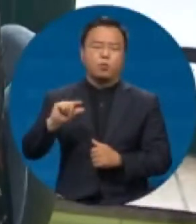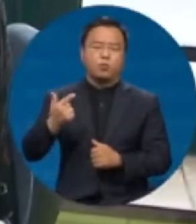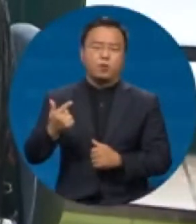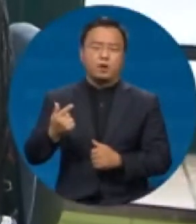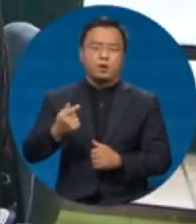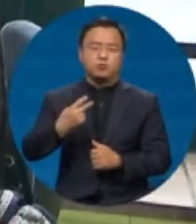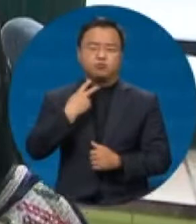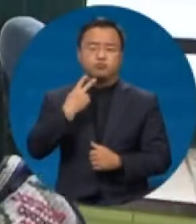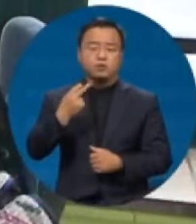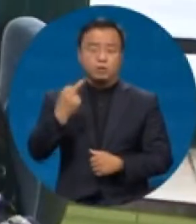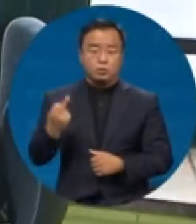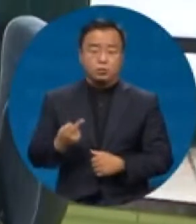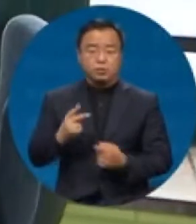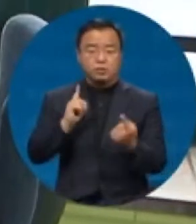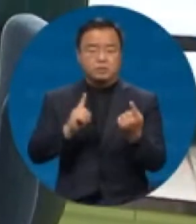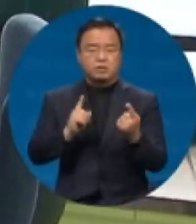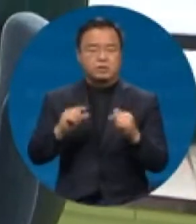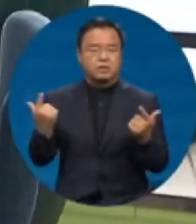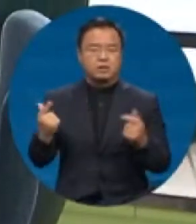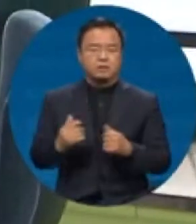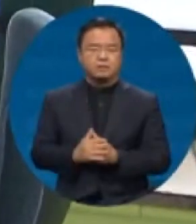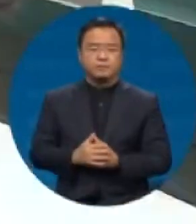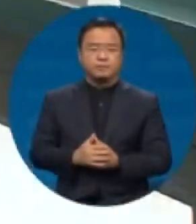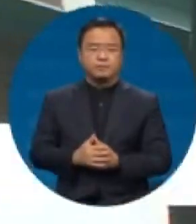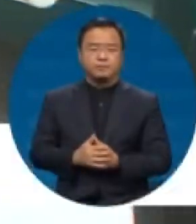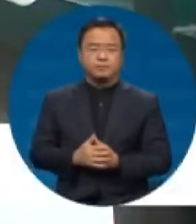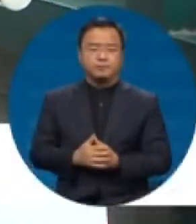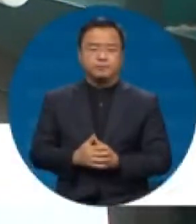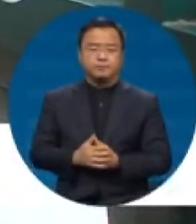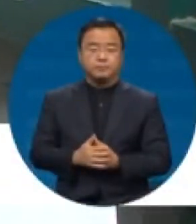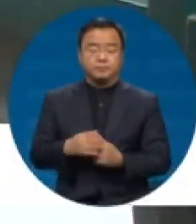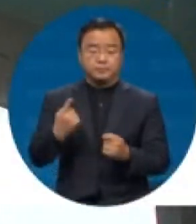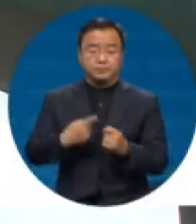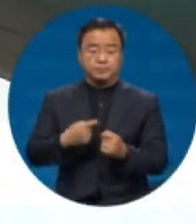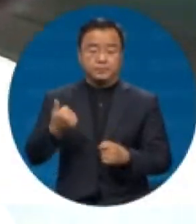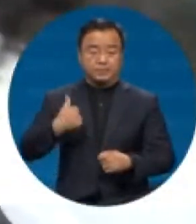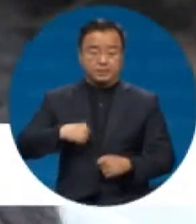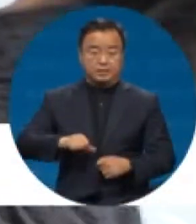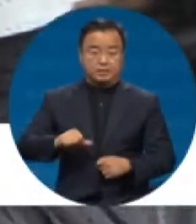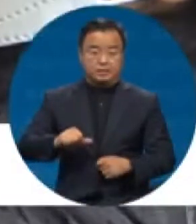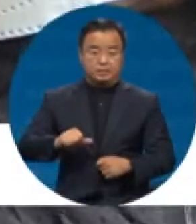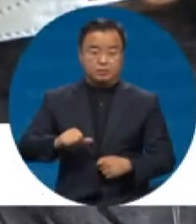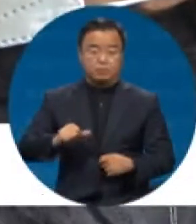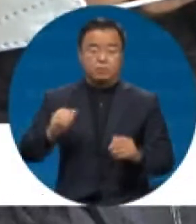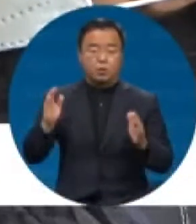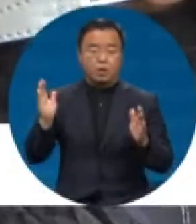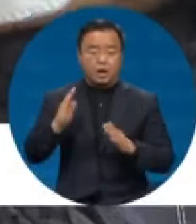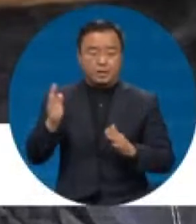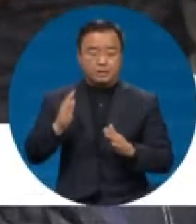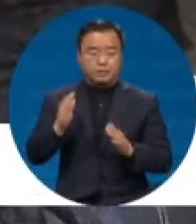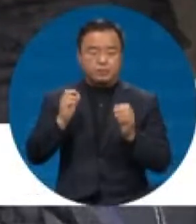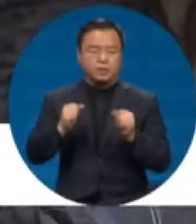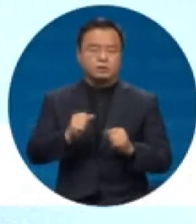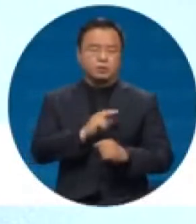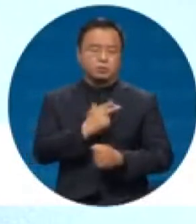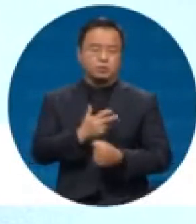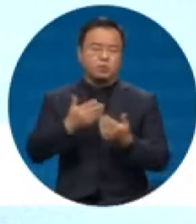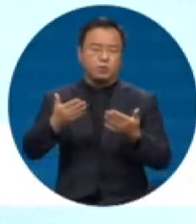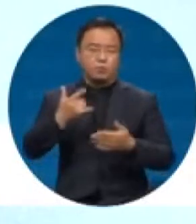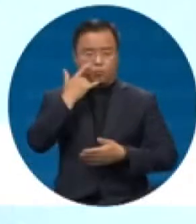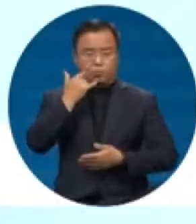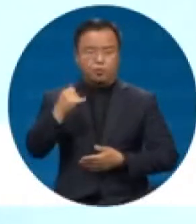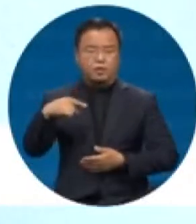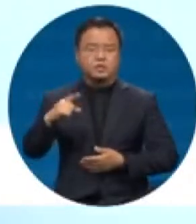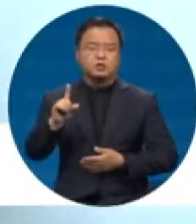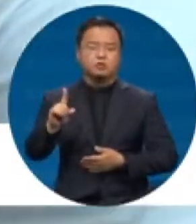대상자가 아닌 겁니다 여학생 회자가 바쳐 같고 뭐 같이 원을 받았을 때 그 15에